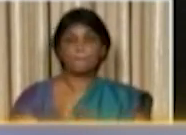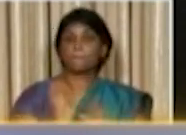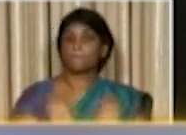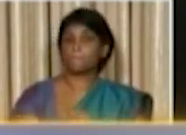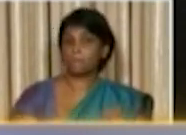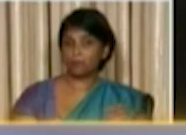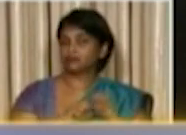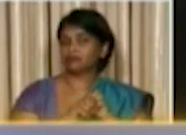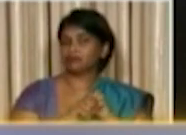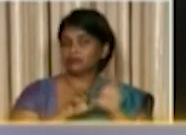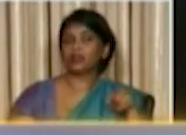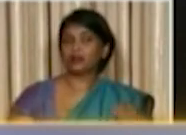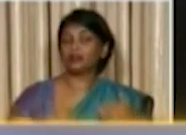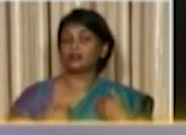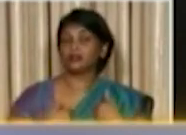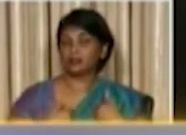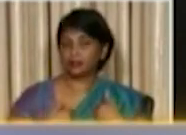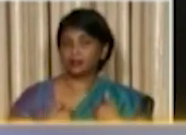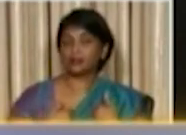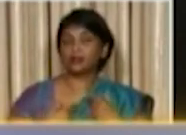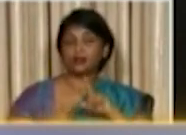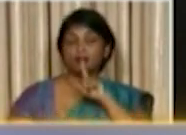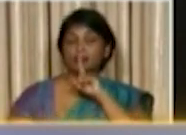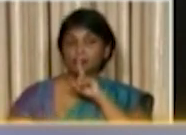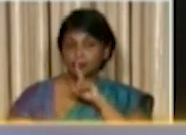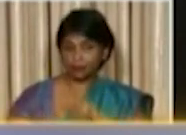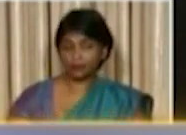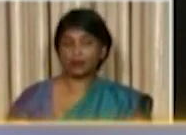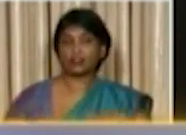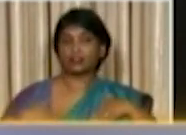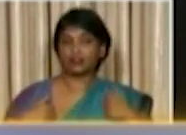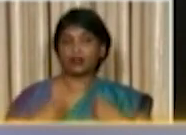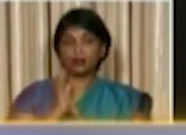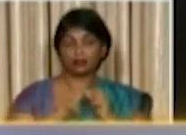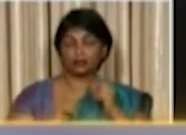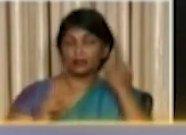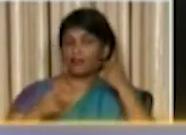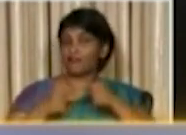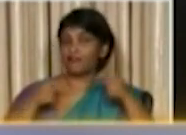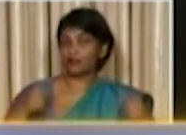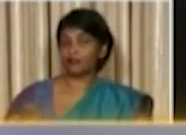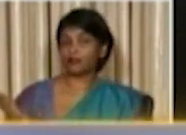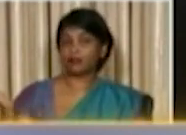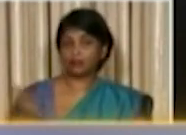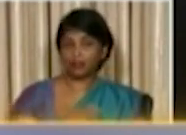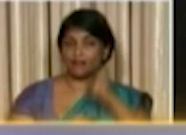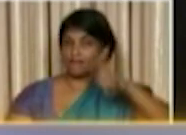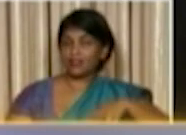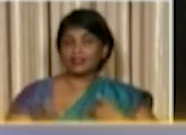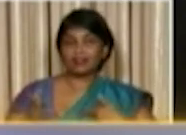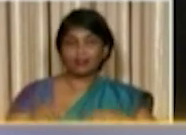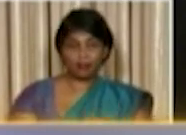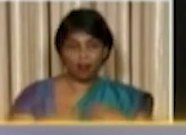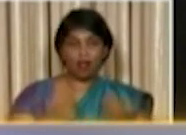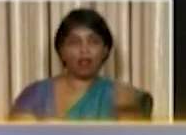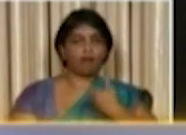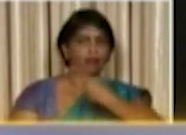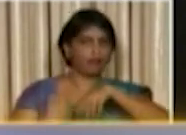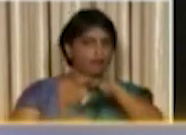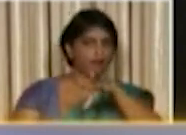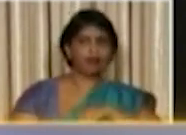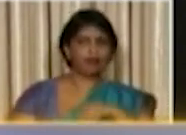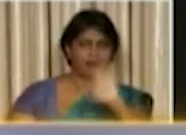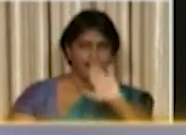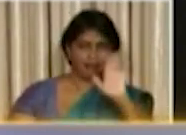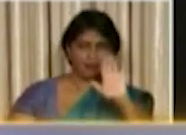මාධ්‍යවලත් ගිහිල්ලා තියෙනවා අපි ඉදිරිපත් කරපු සෞඛ්‍ය අමාත්‍යවරයාට විරුද්ධව ඉදිරිපත් කරපු විශ්වාසභංගය ආපස්සට ගන්නවා කියලා.